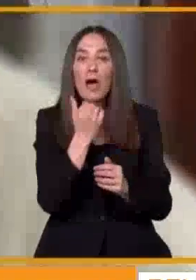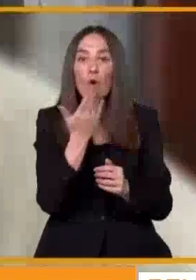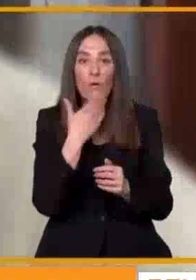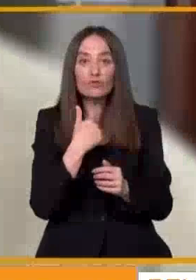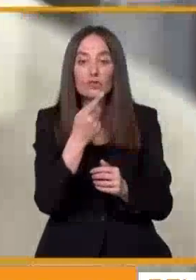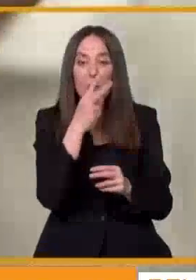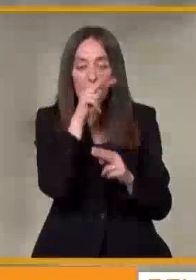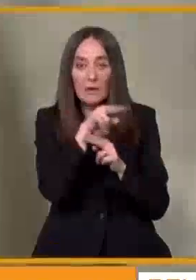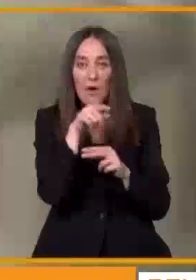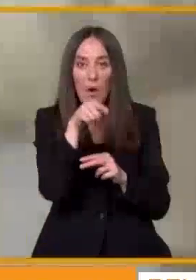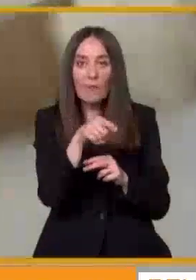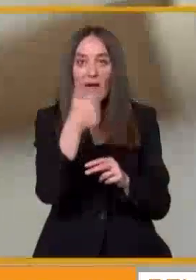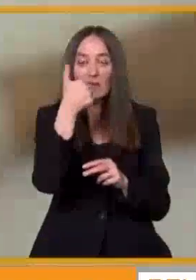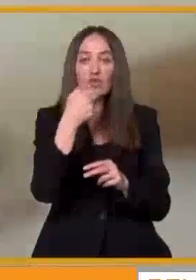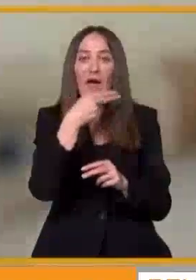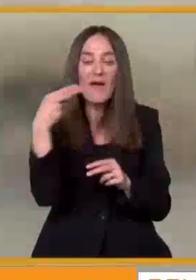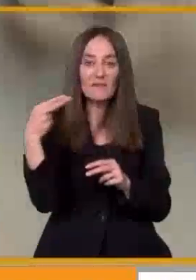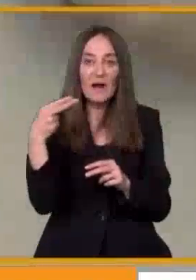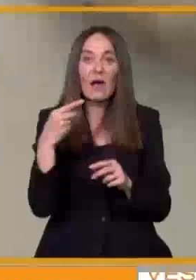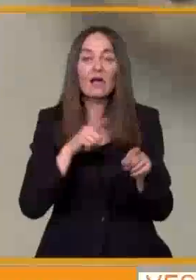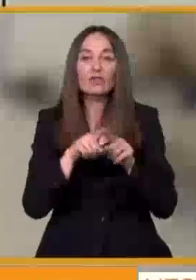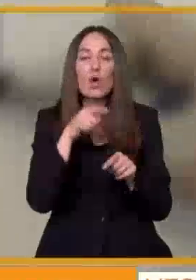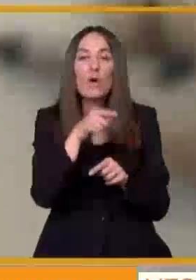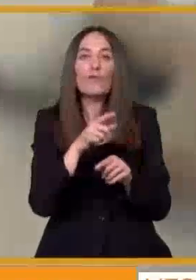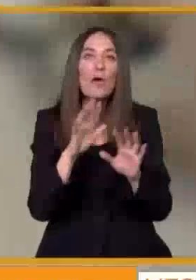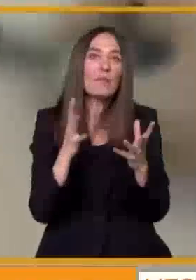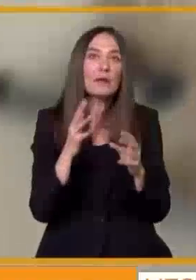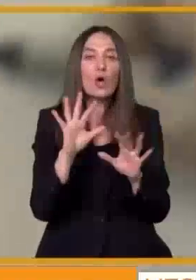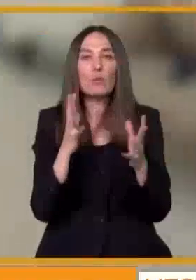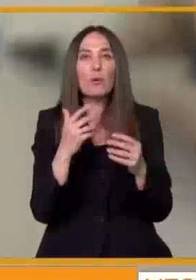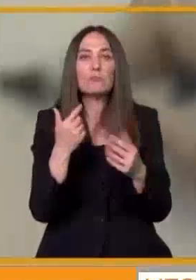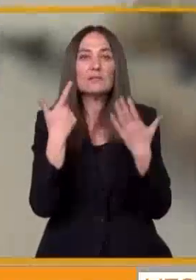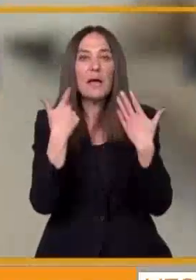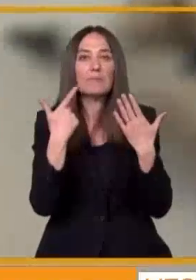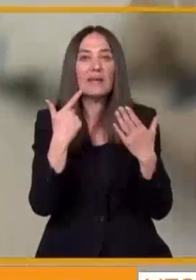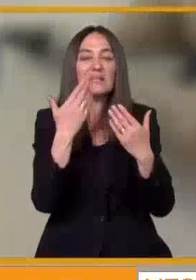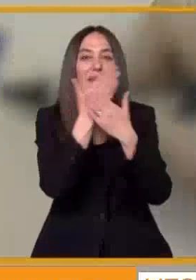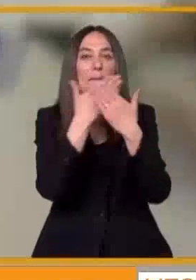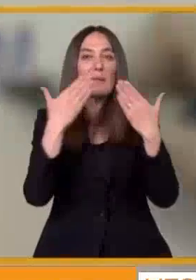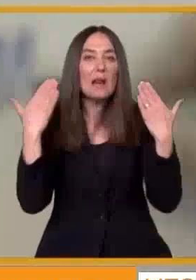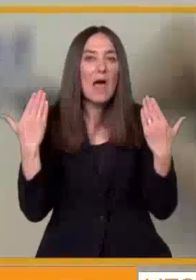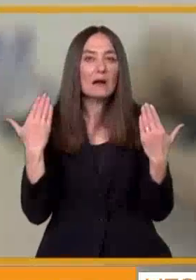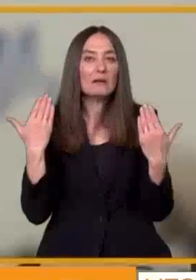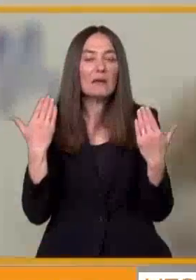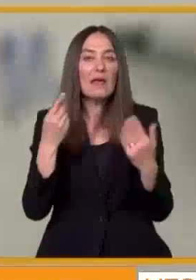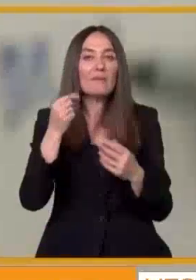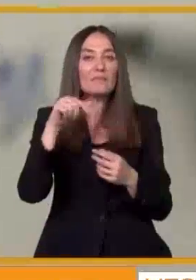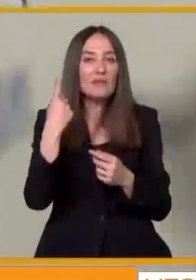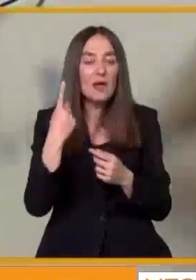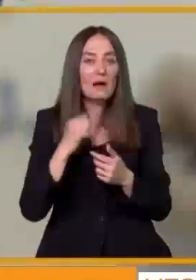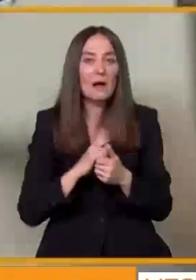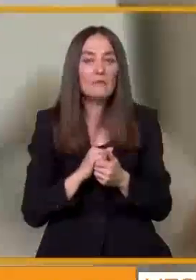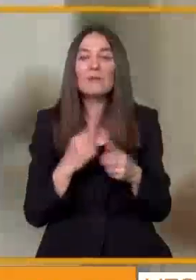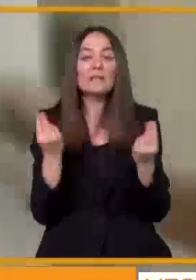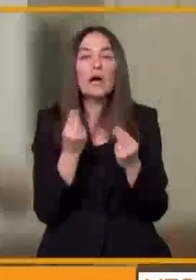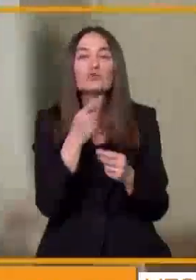hoćete da se koncentrišemo i na ovih 100 evra, dakle, ovo je negde oko 70 milijardi dinara.